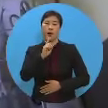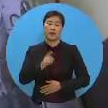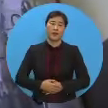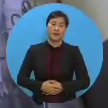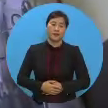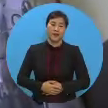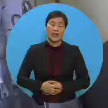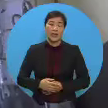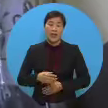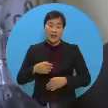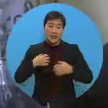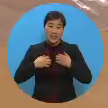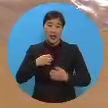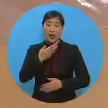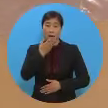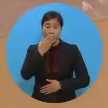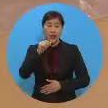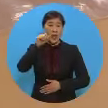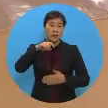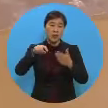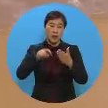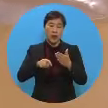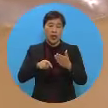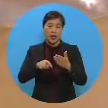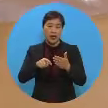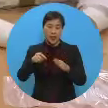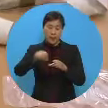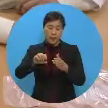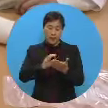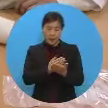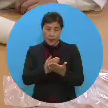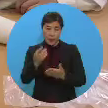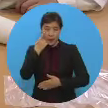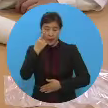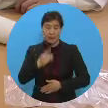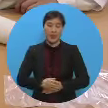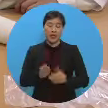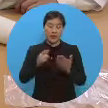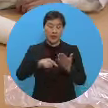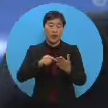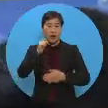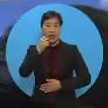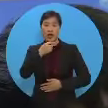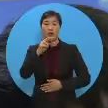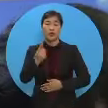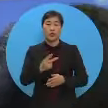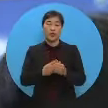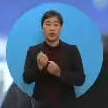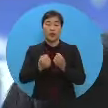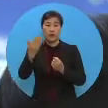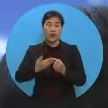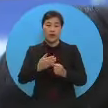합니다. 아이들이 즐겨 먹는 햄 속의 식품 첨가물도 분리해봅니다. 책 속의 어려운 이론도 선생님의 설명이